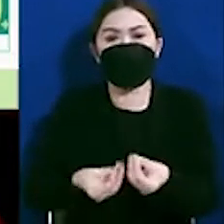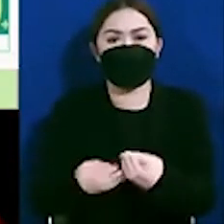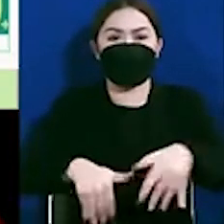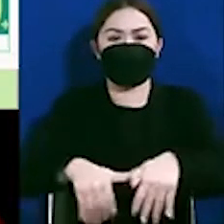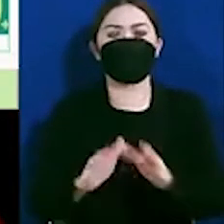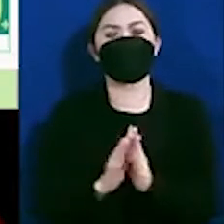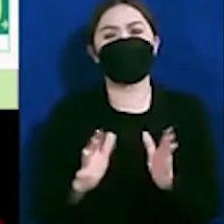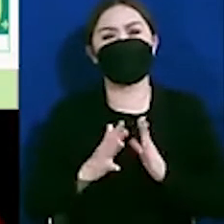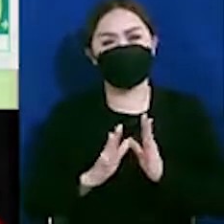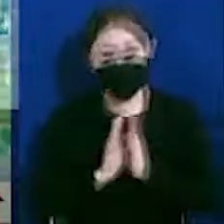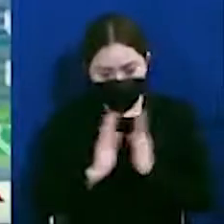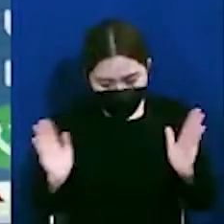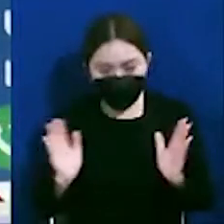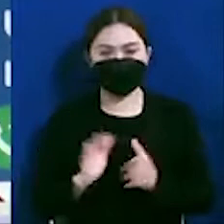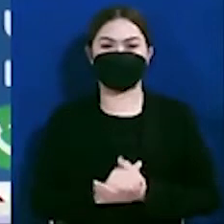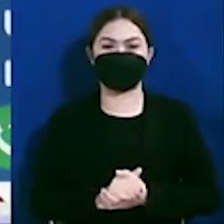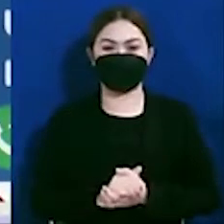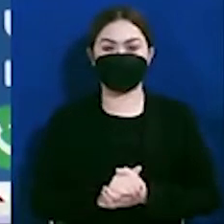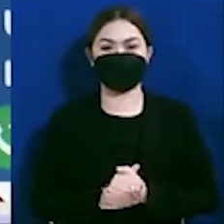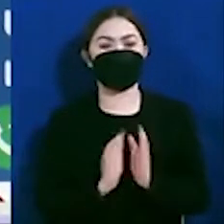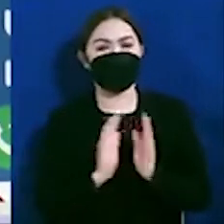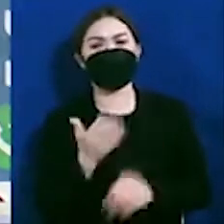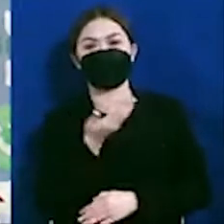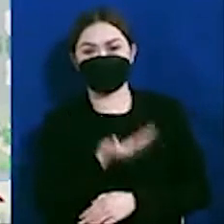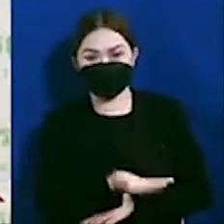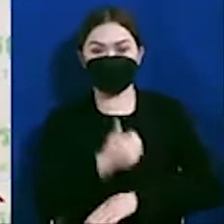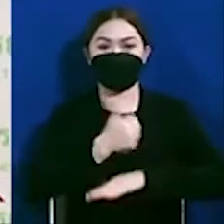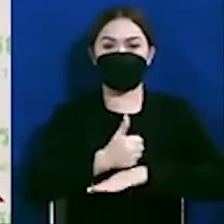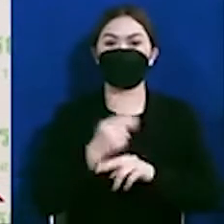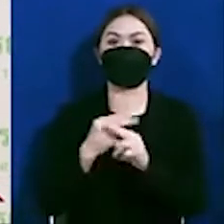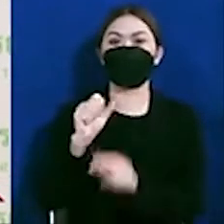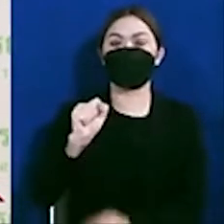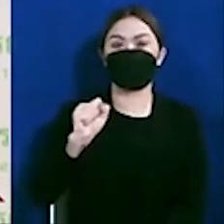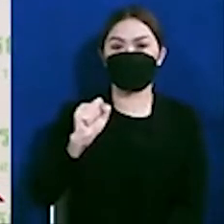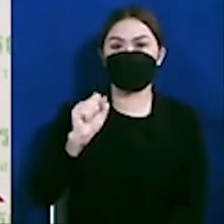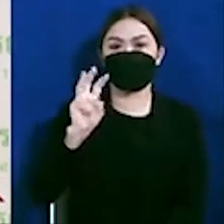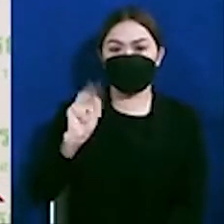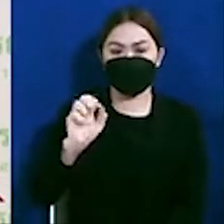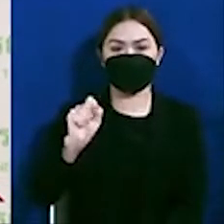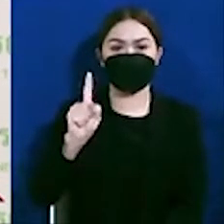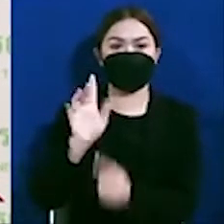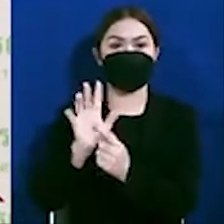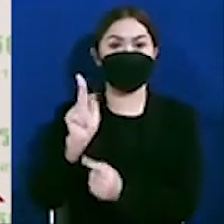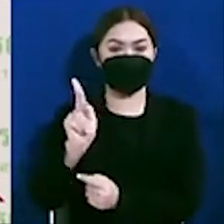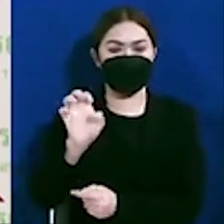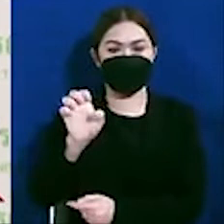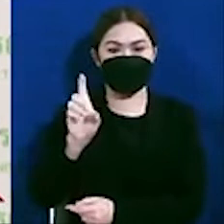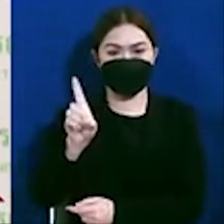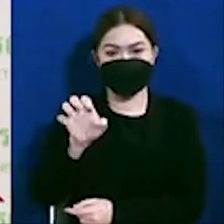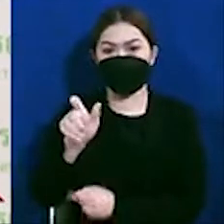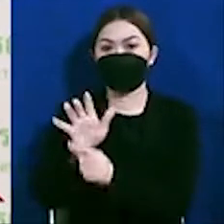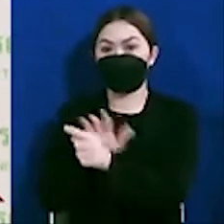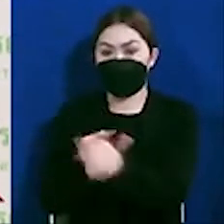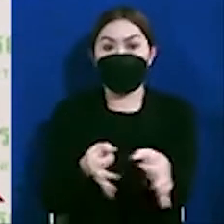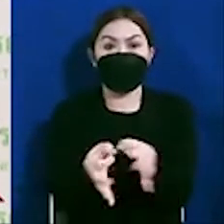ที่สุดครับคุณครับขอบพระคุณอาจารย์สมศักดิ์นะครับอธิบดีกรมการแพทย์ครับอาจารย์ได้พูดถึงเรื่องของ